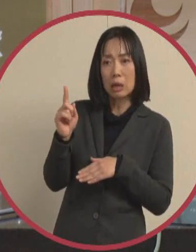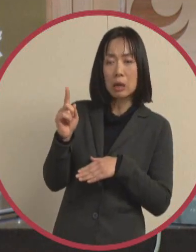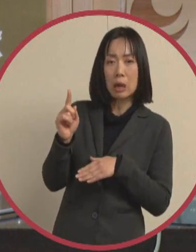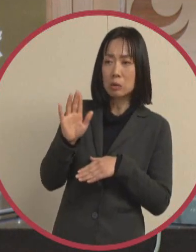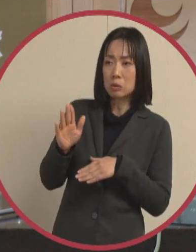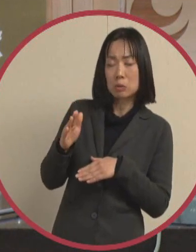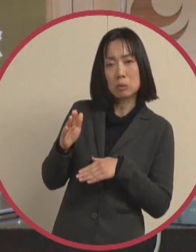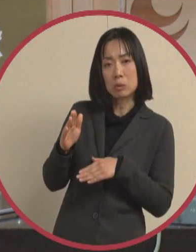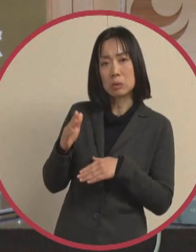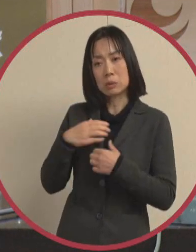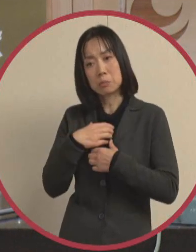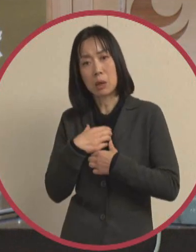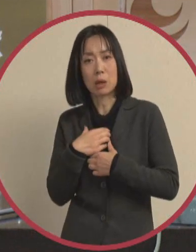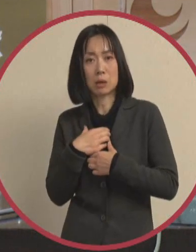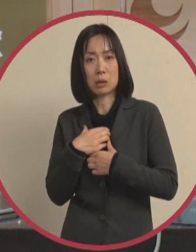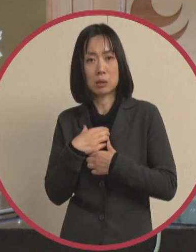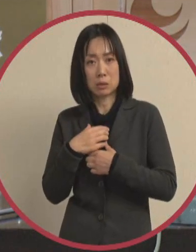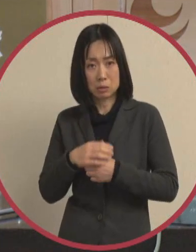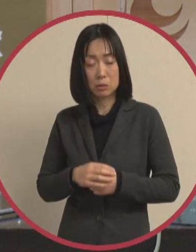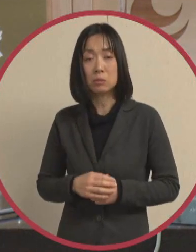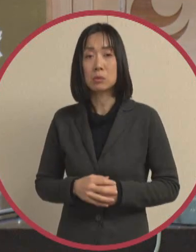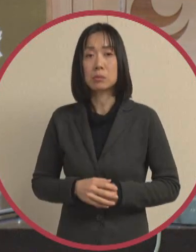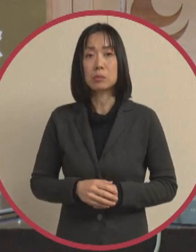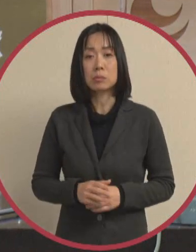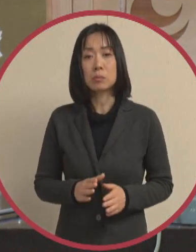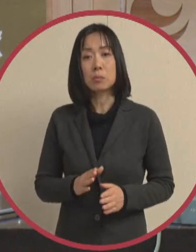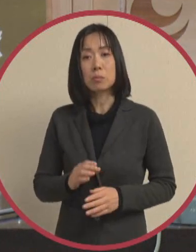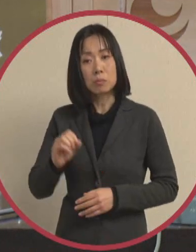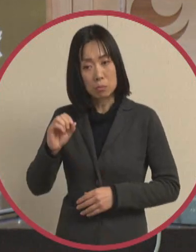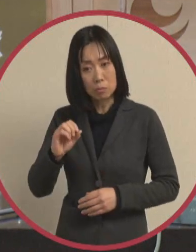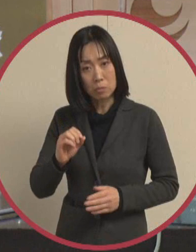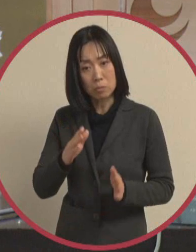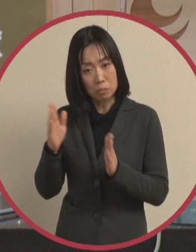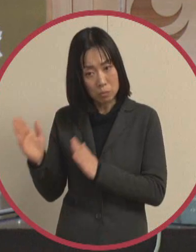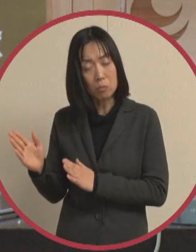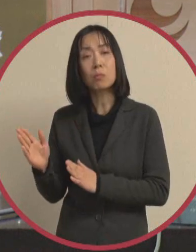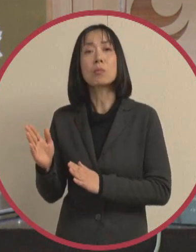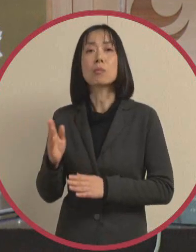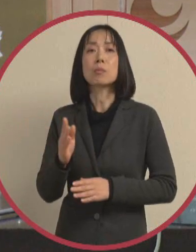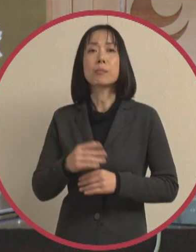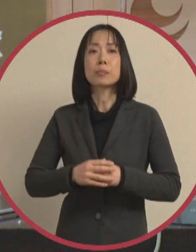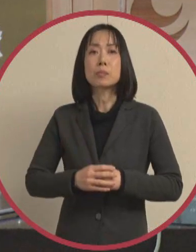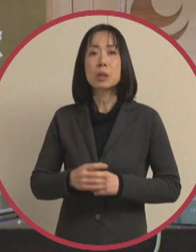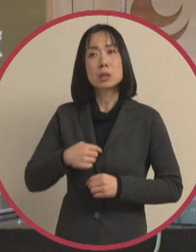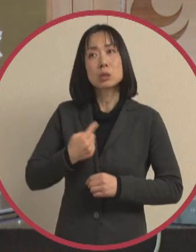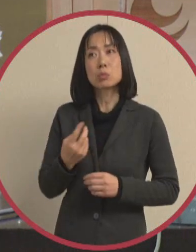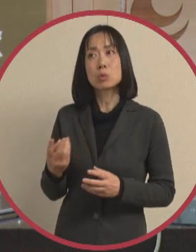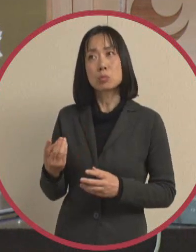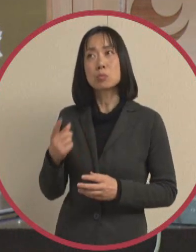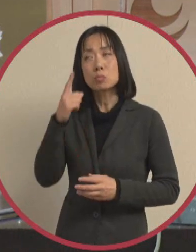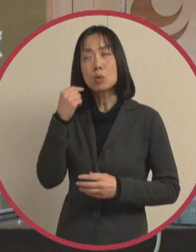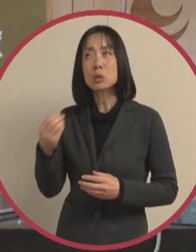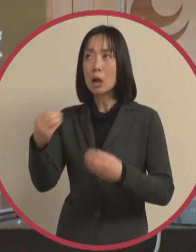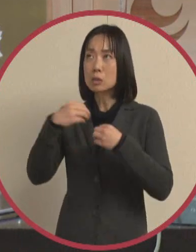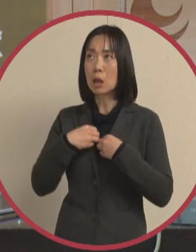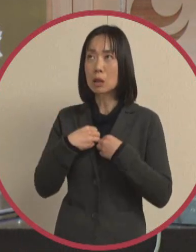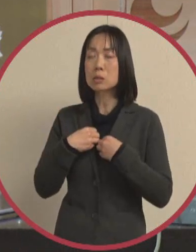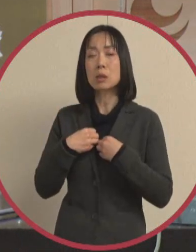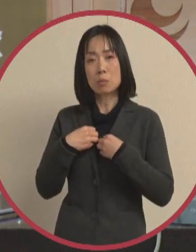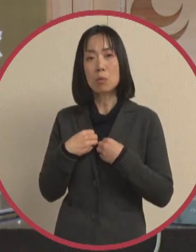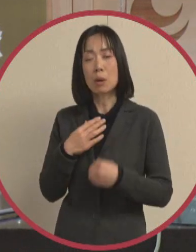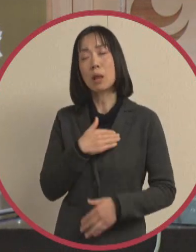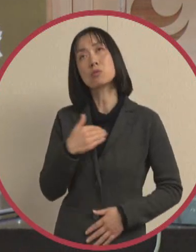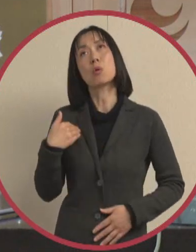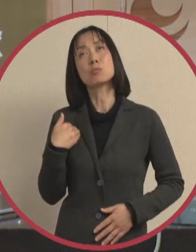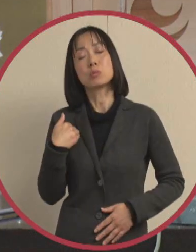がまあ感染、自分は感染しないよとかですね、あるいはその感染しても大したことはない、若い